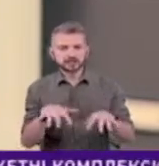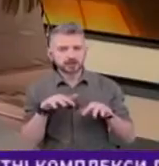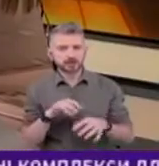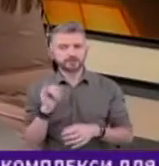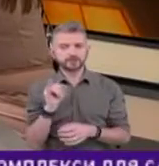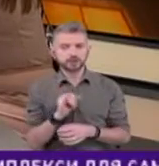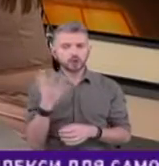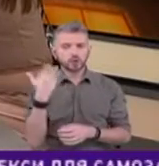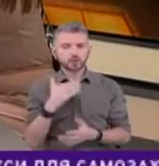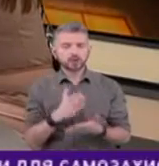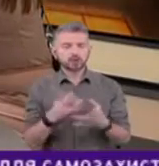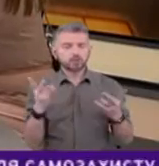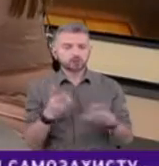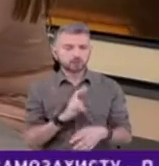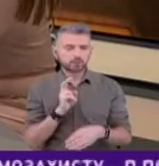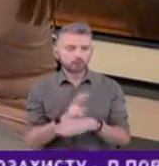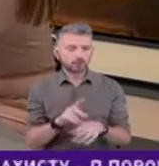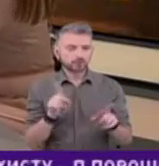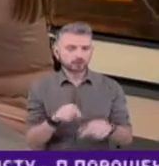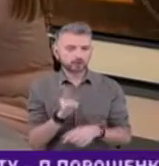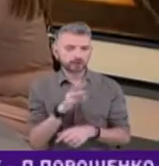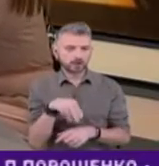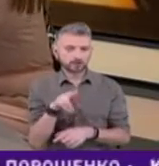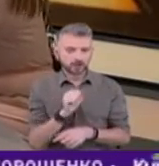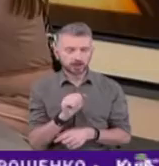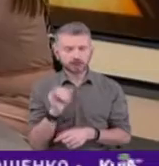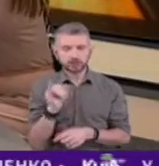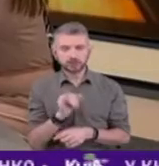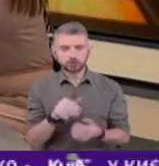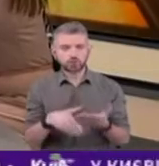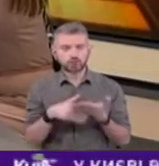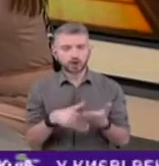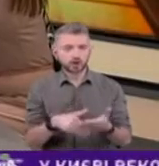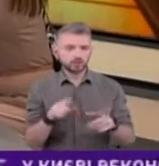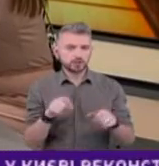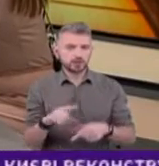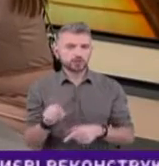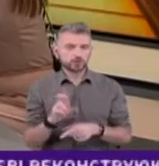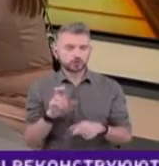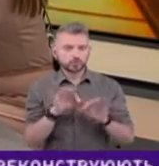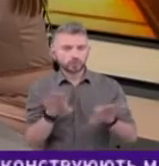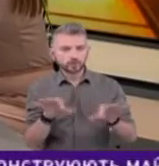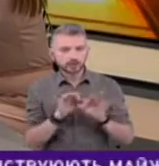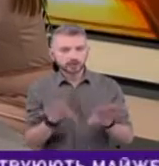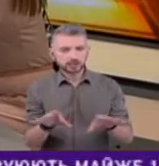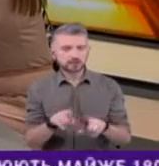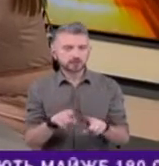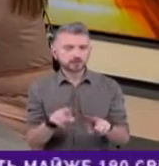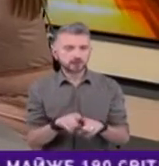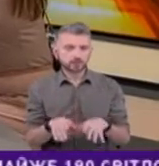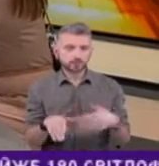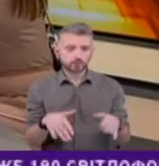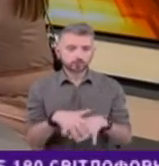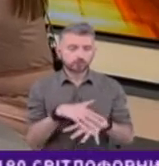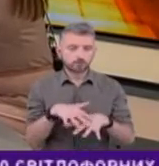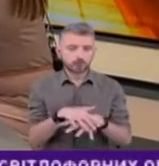І коли є потреба, приходимо так само в КМДА і допомагаємо також, щоб роз'яснити так само в сторону громади.